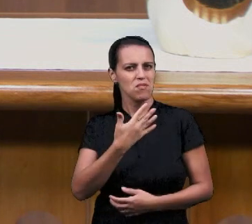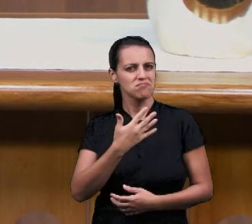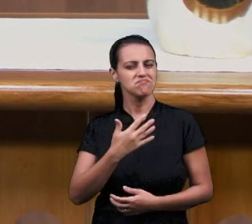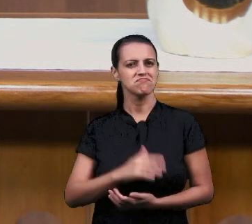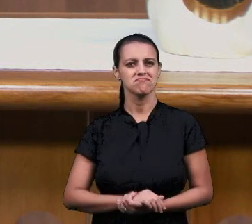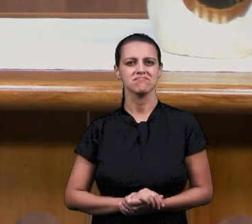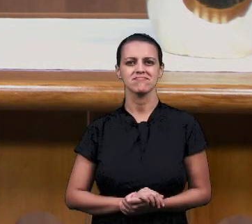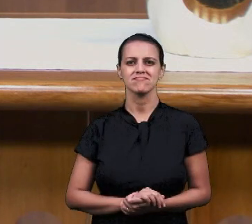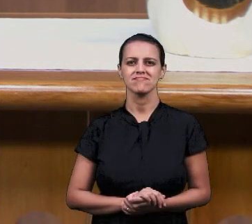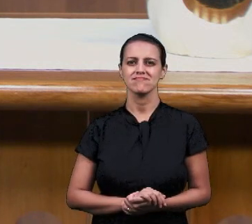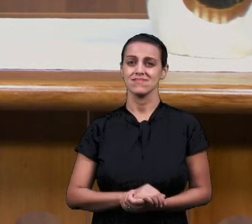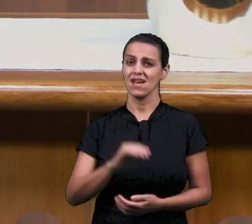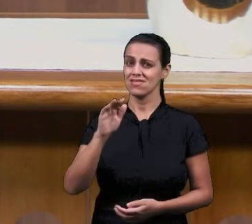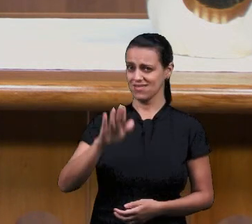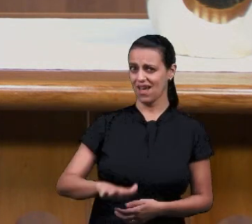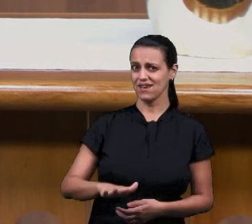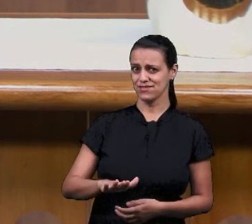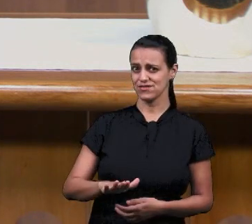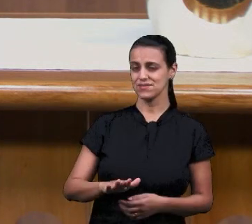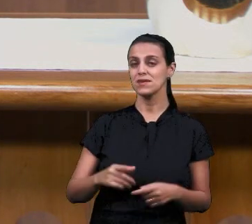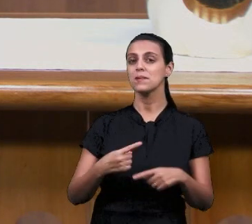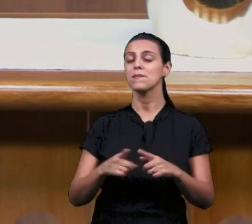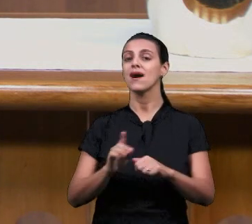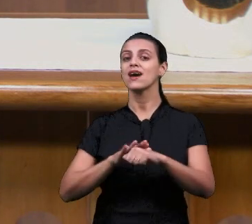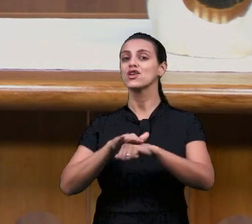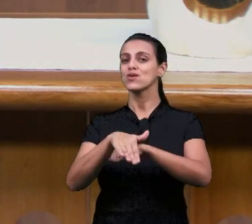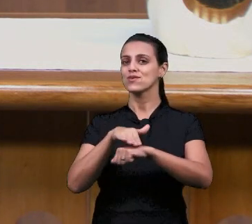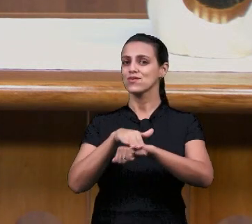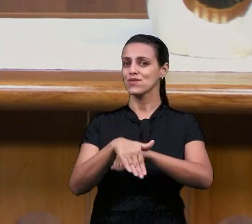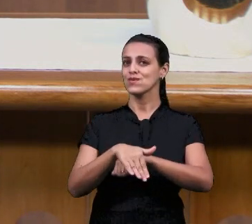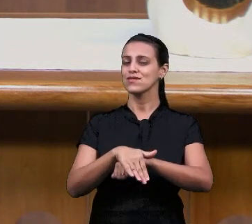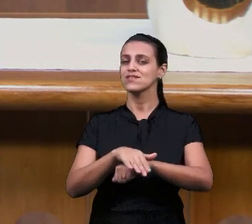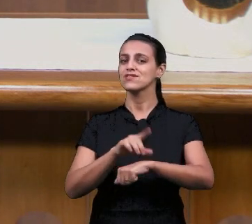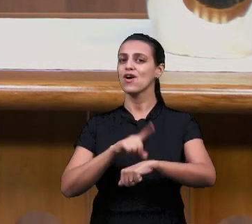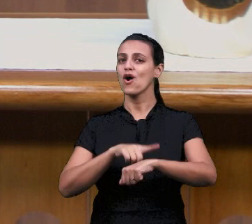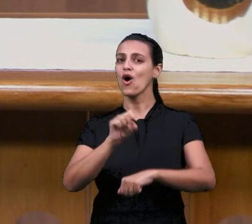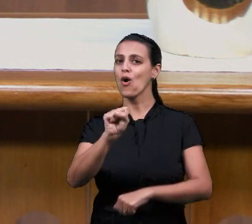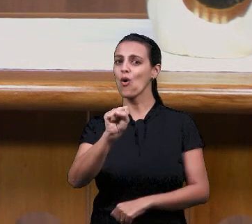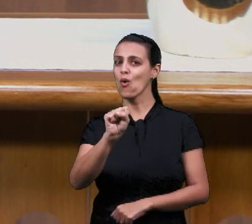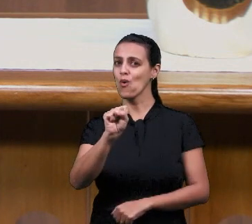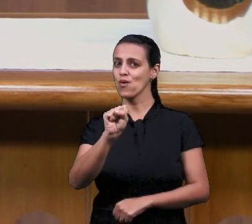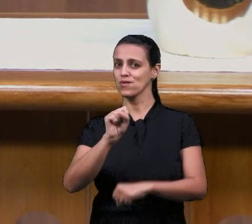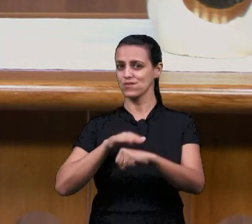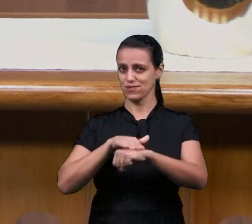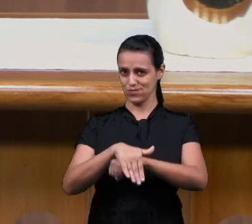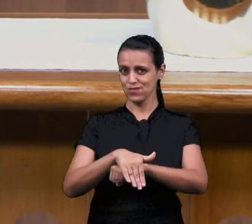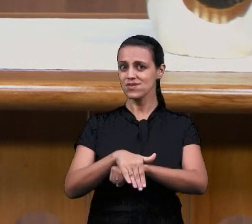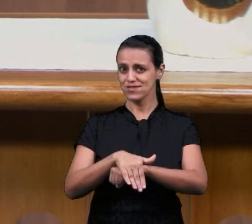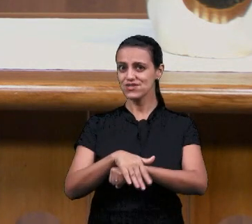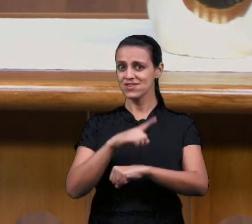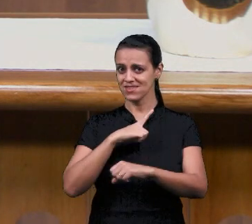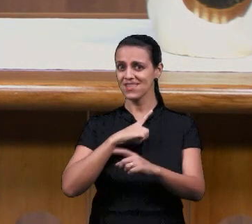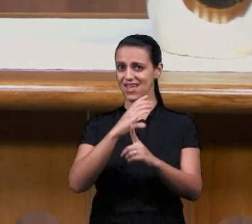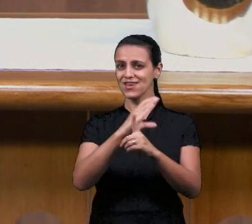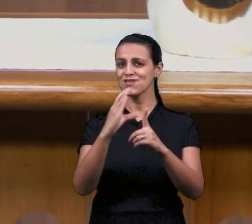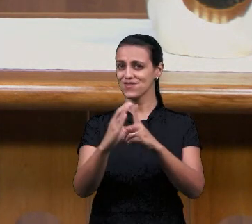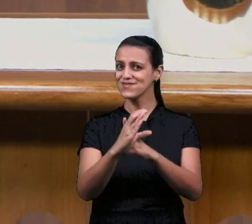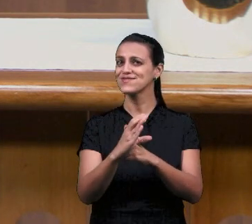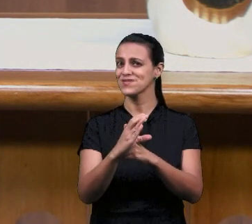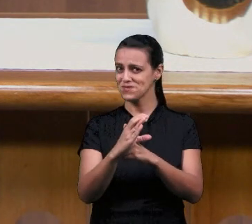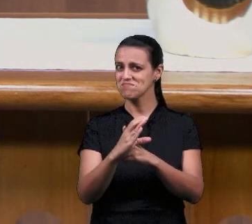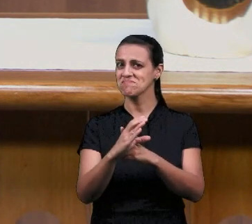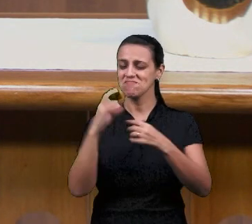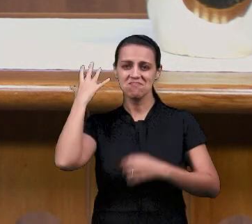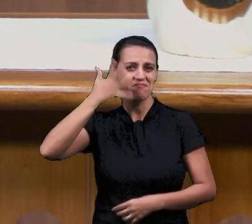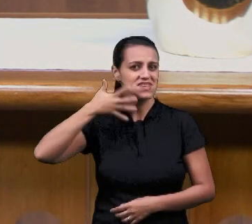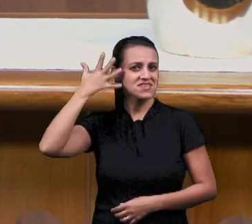ça, c'est la partie de l'après-midi. Le soir, nous rappelons qu'à 20h, nous allons voir notre culte évangélistique avec un message